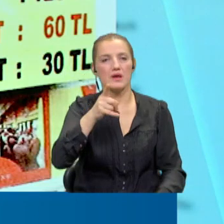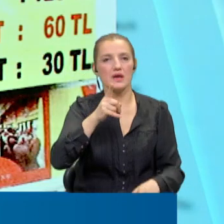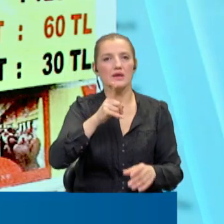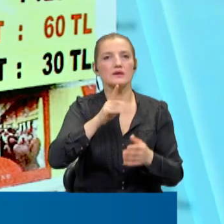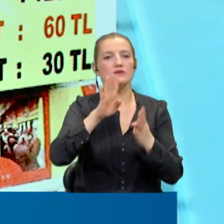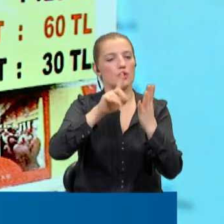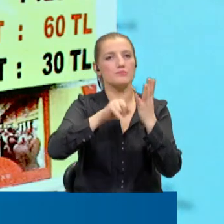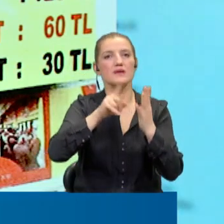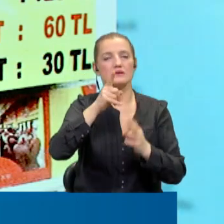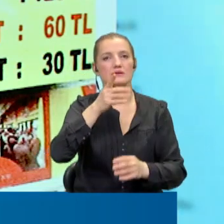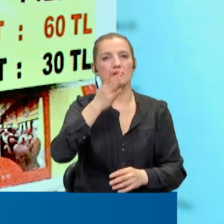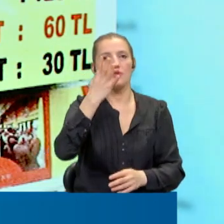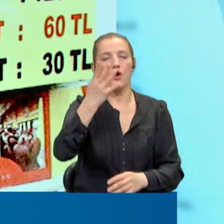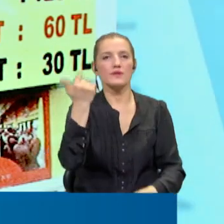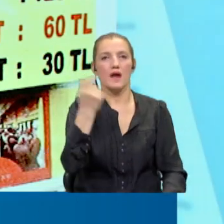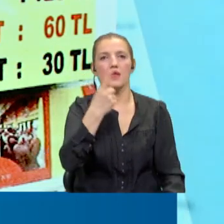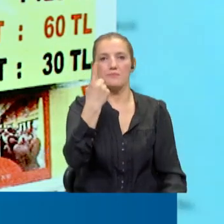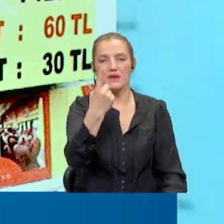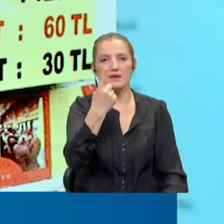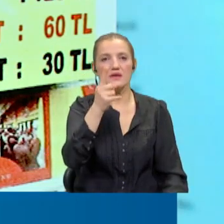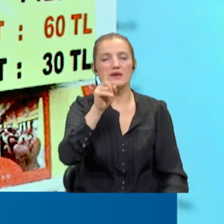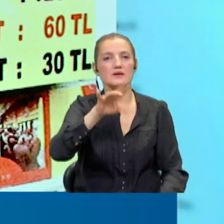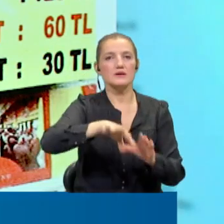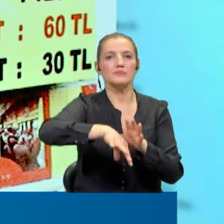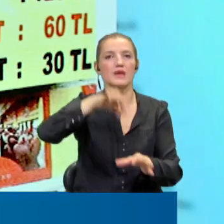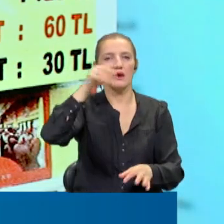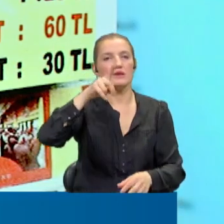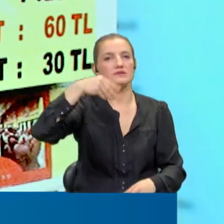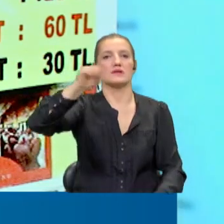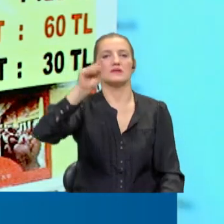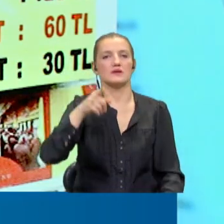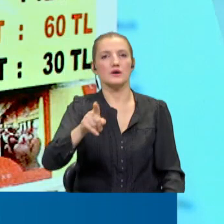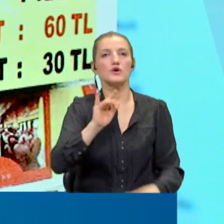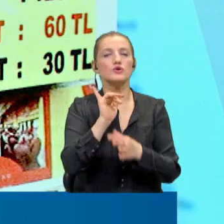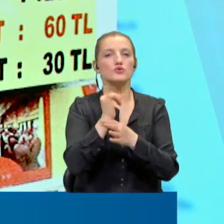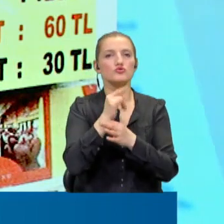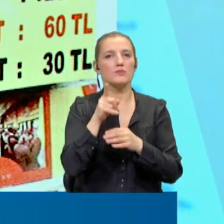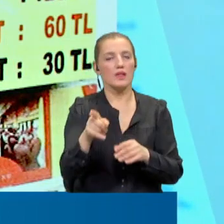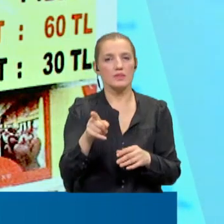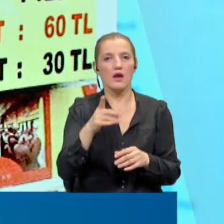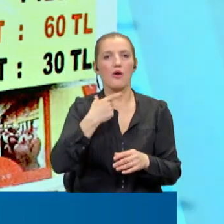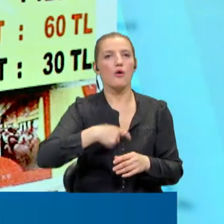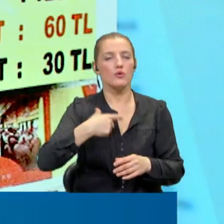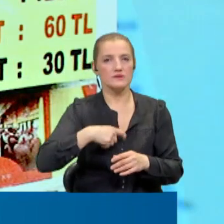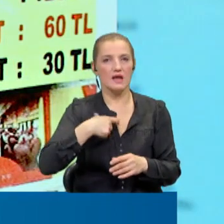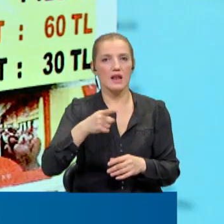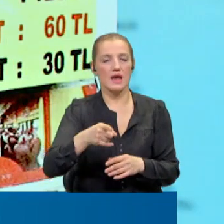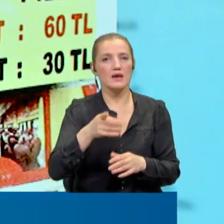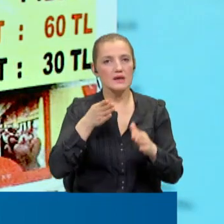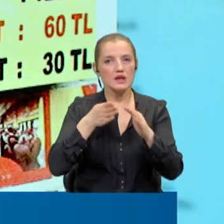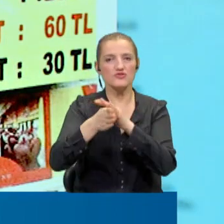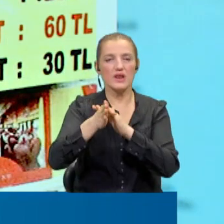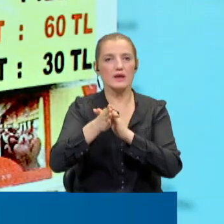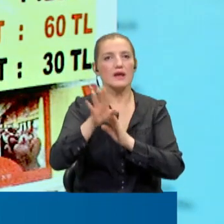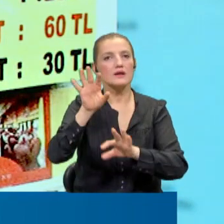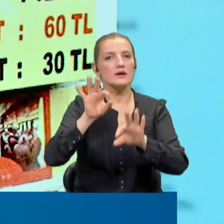ederken Bu dört biletten yalnızca bir tanesi satıldı uzmanı daha özel sektöre geçerek